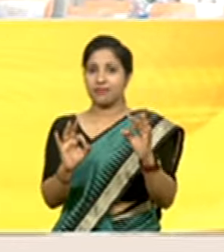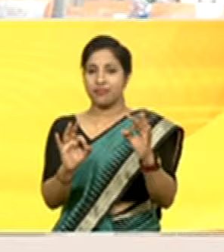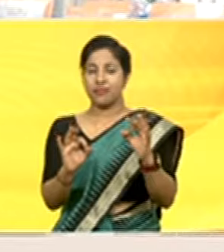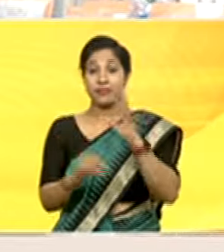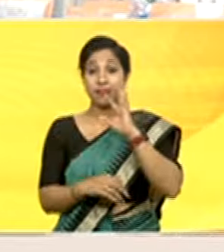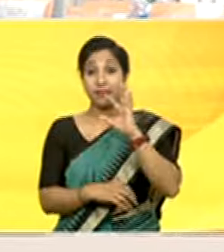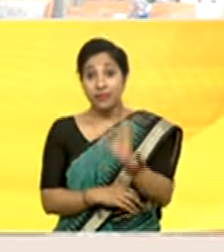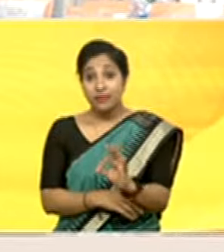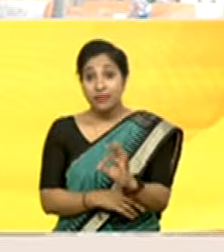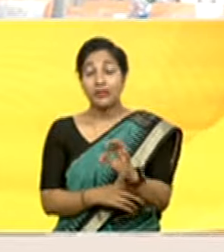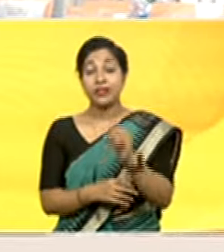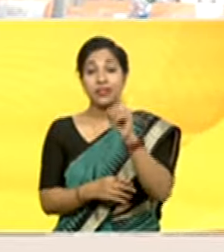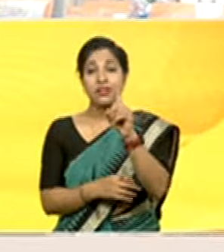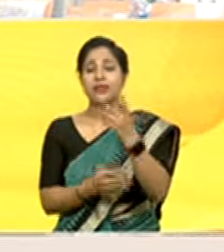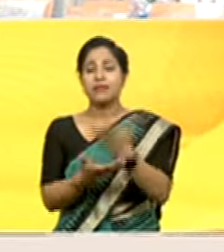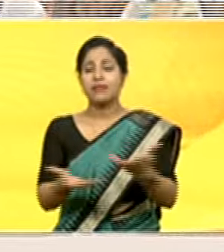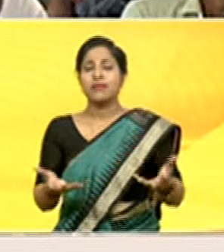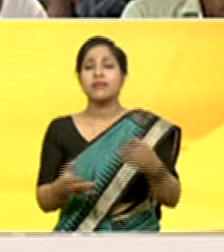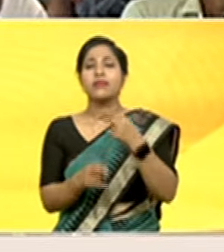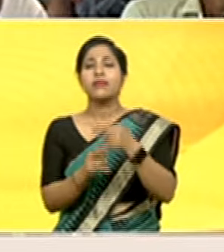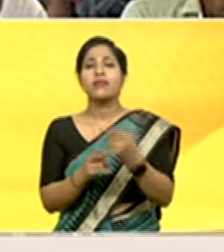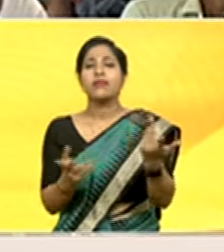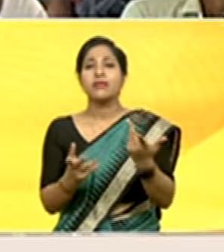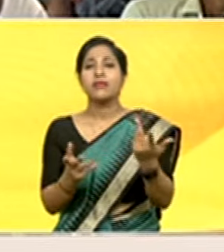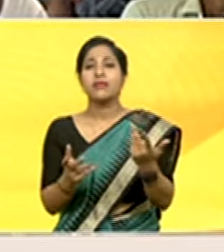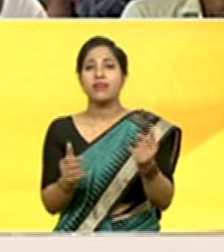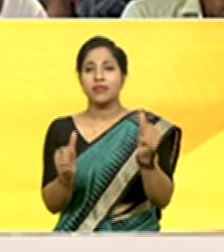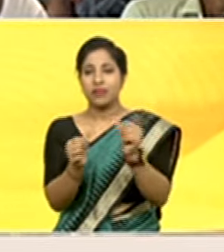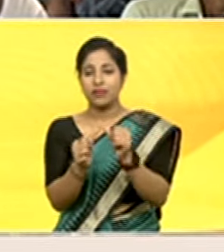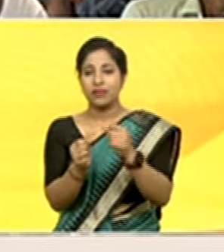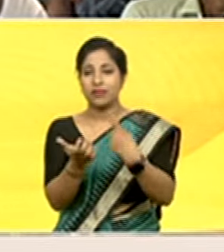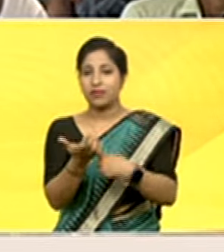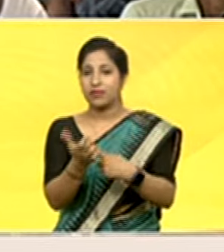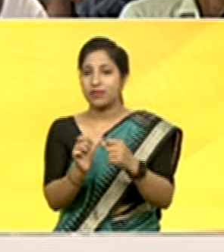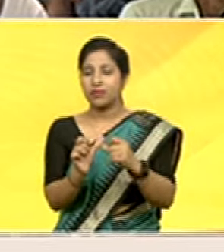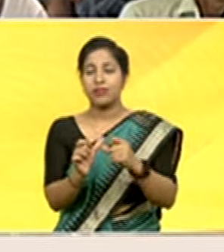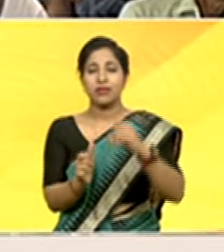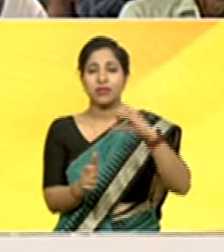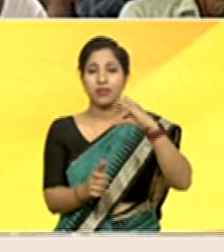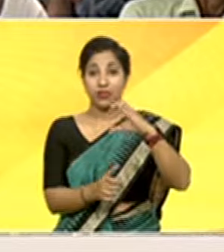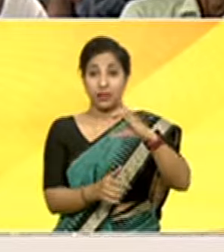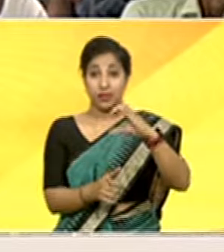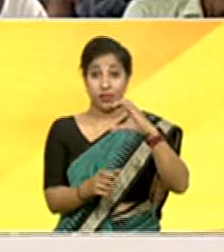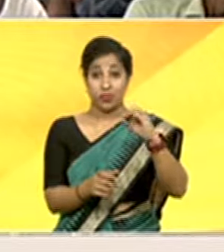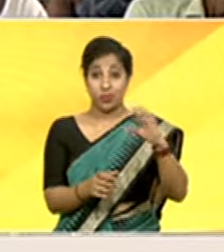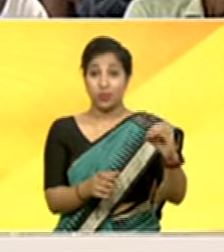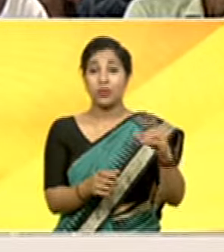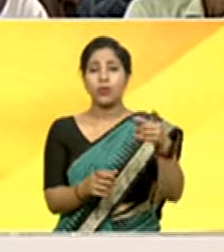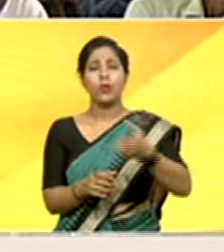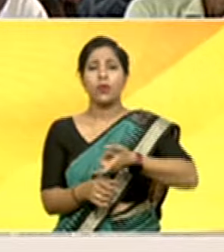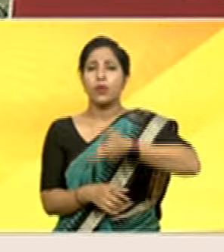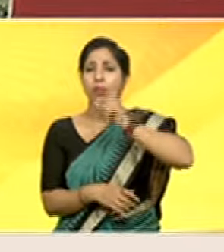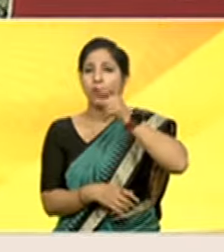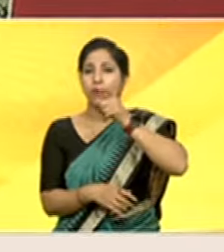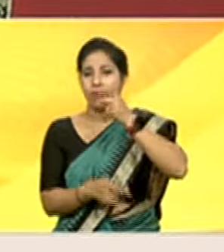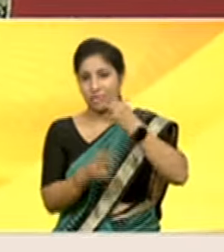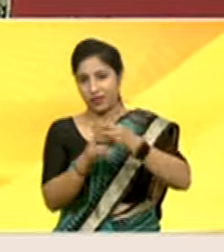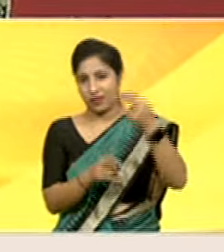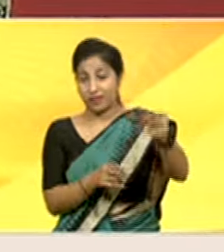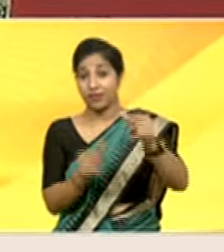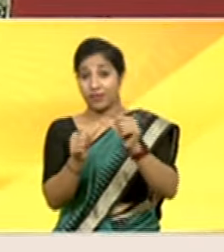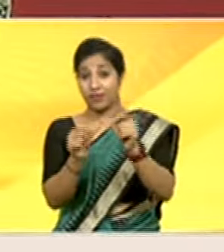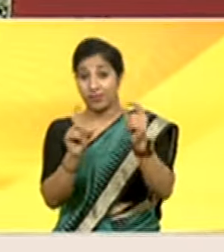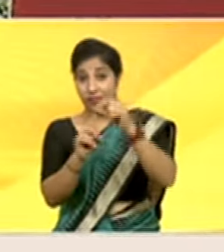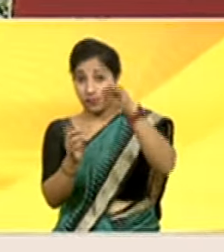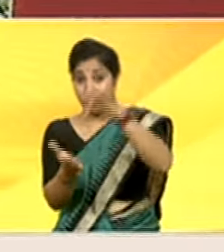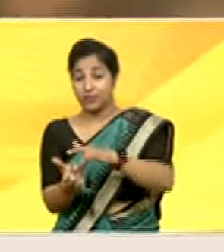ऐसा ही एक प्रोडक्ट है अराकू कौफी। अराकू कौफी आंदर प्रदेश के